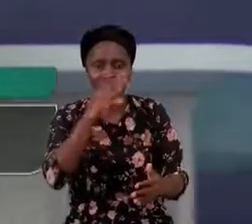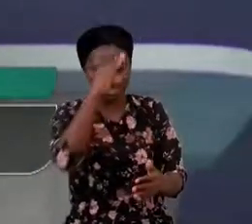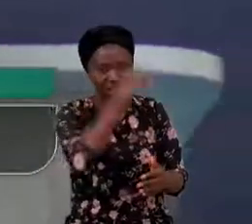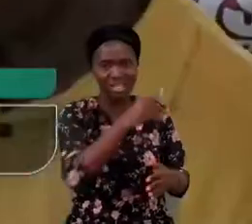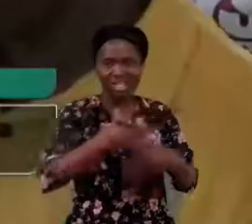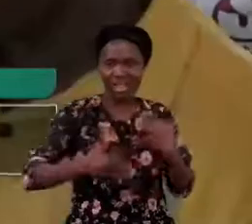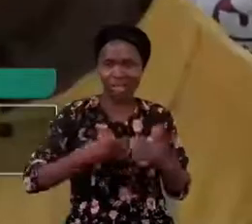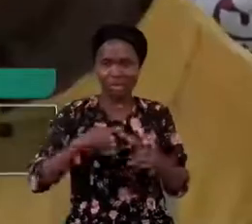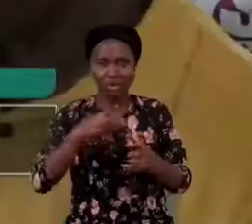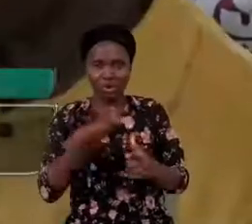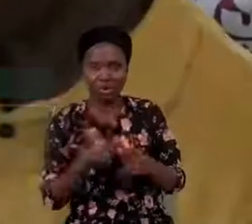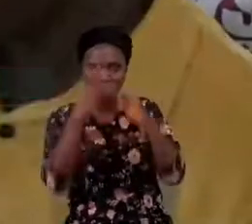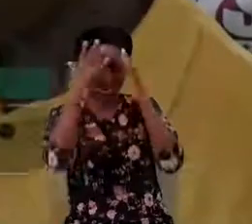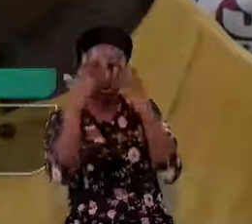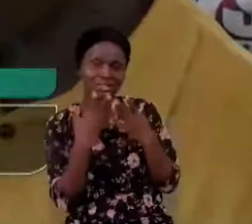bien nuisible.